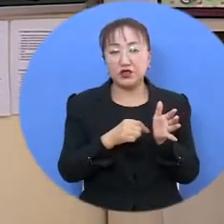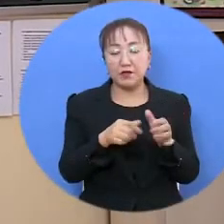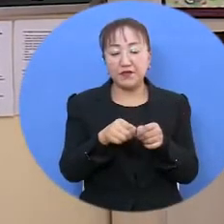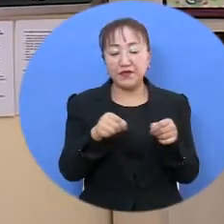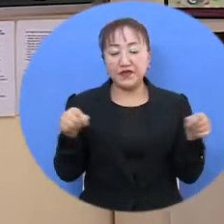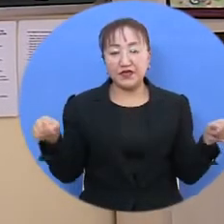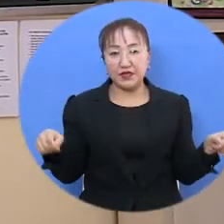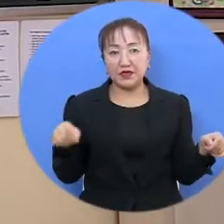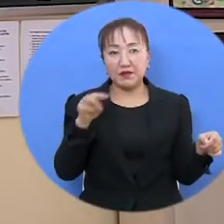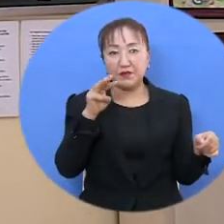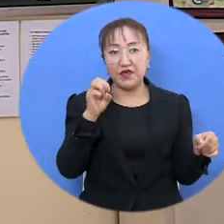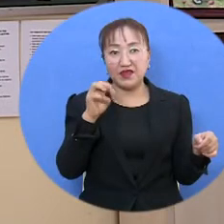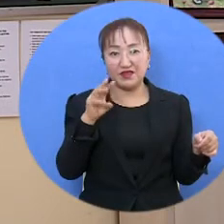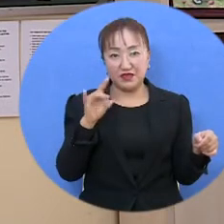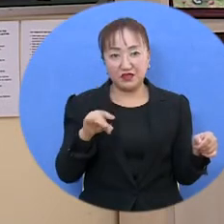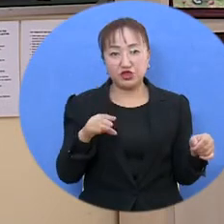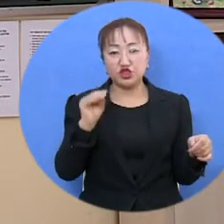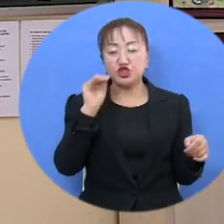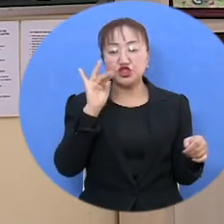метр, жин,